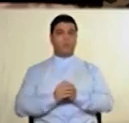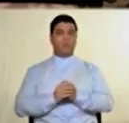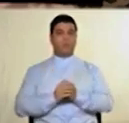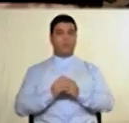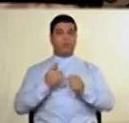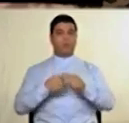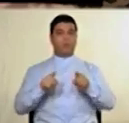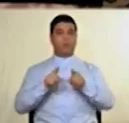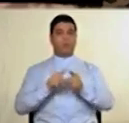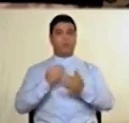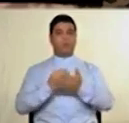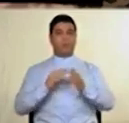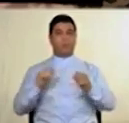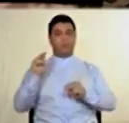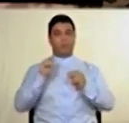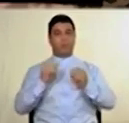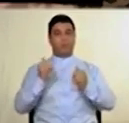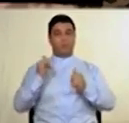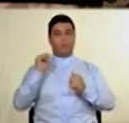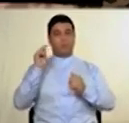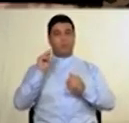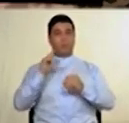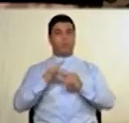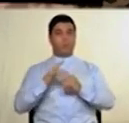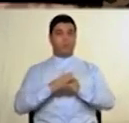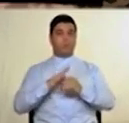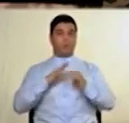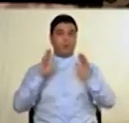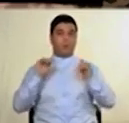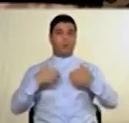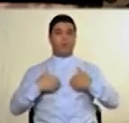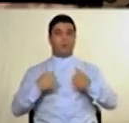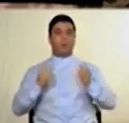Shu bilan aziz o'quvchilar, bugungi darsimiz o'z nihoyasiga yetdi. Xayr, salomat bo'ling.